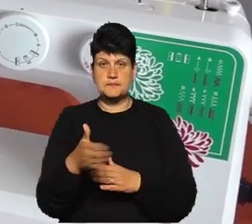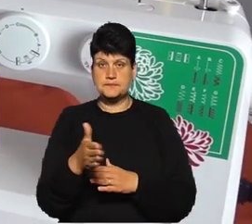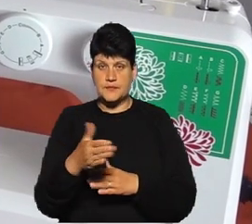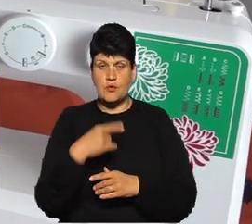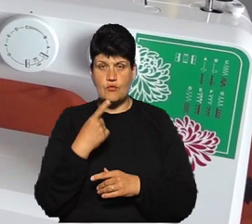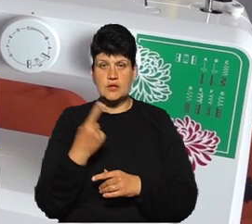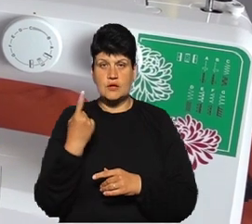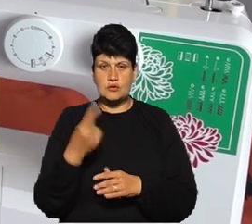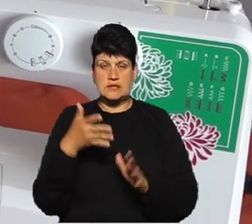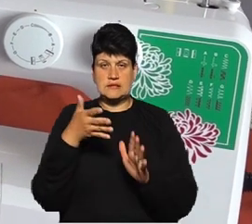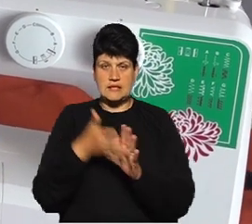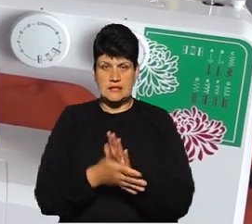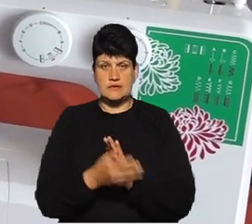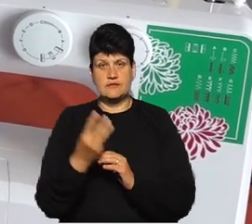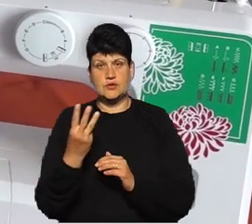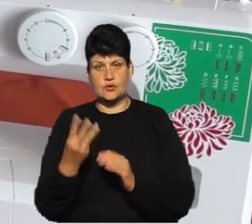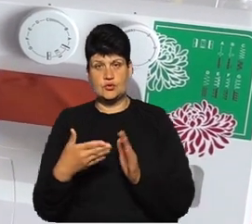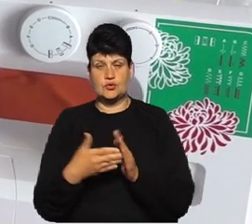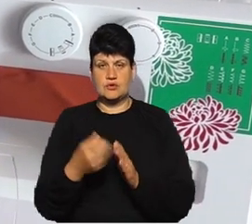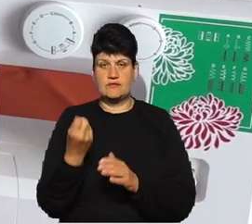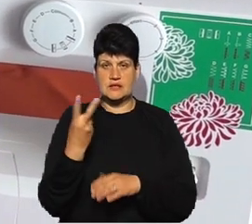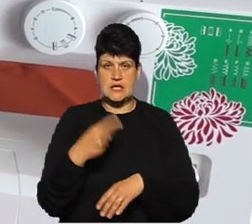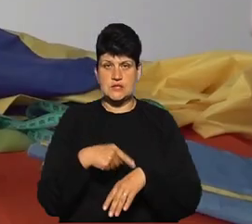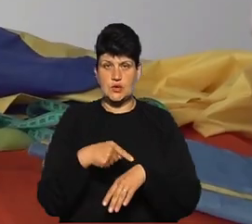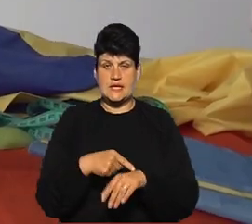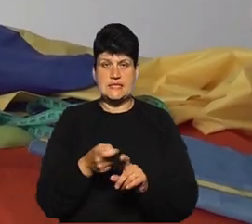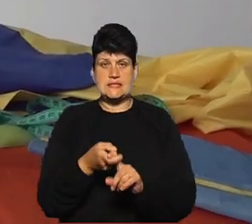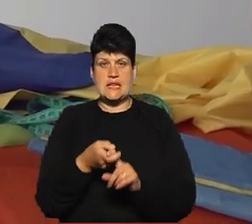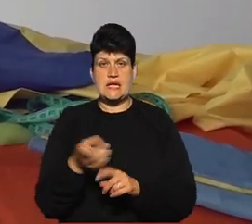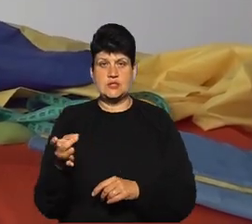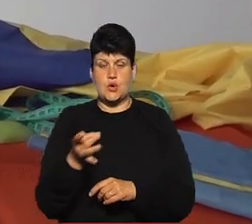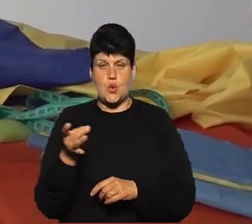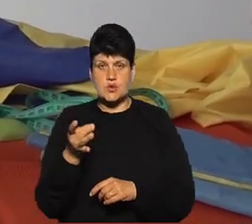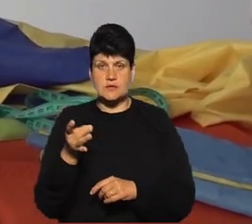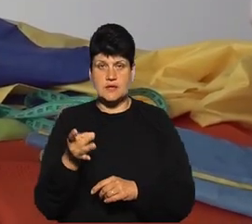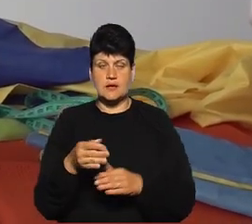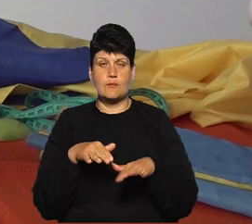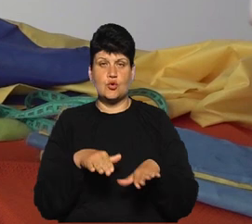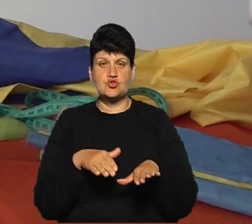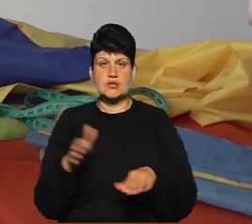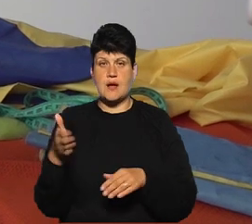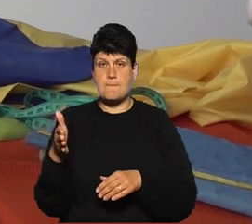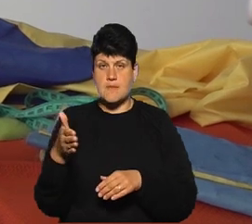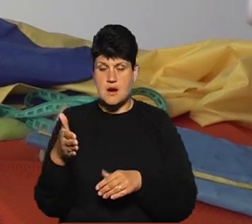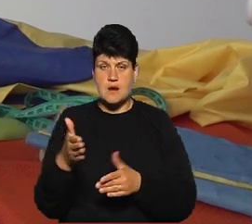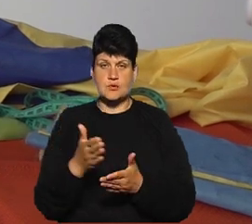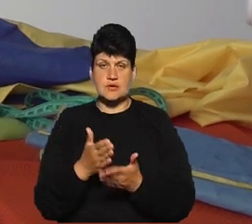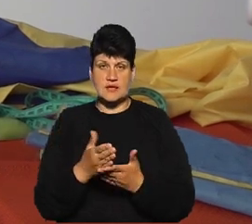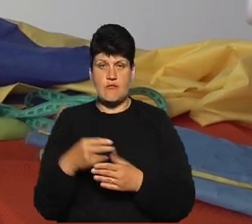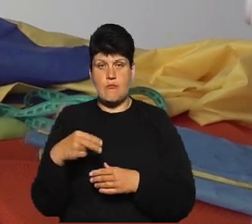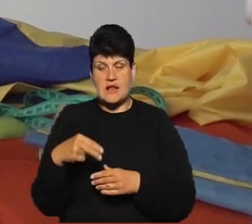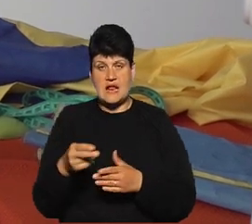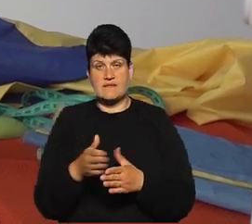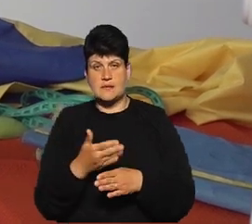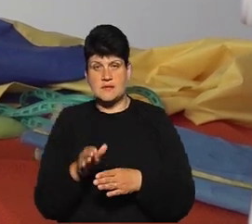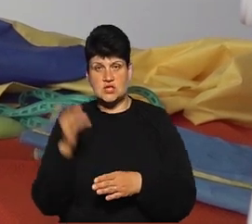один витрачає від 3 до 12 годин, залежно від розміру. Пошиття прапорів зараз йде в перерві між